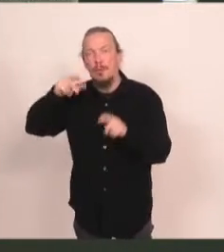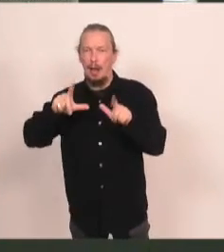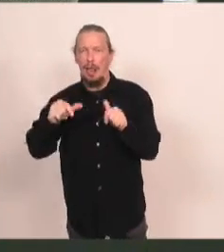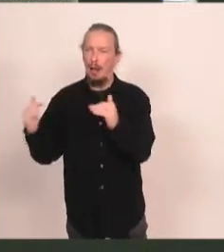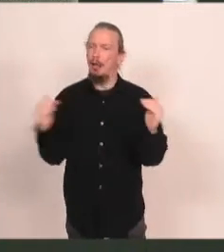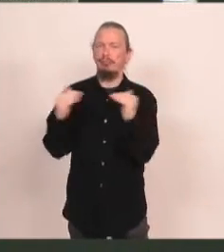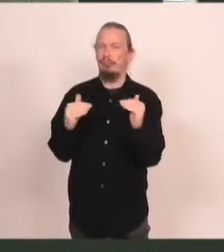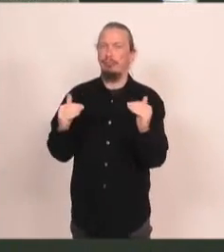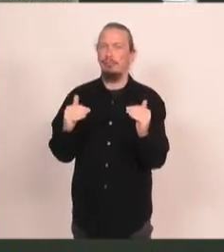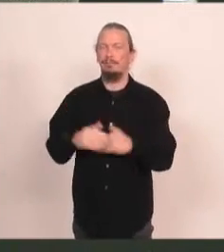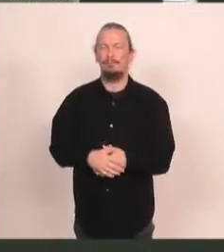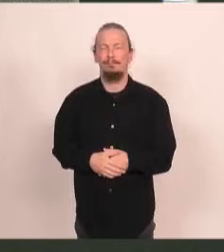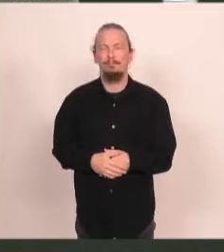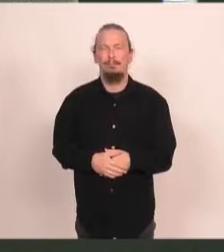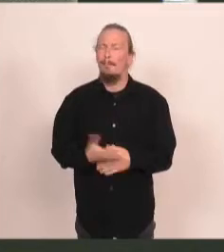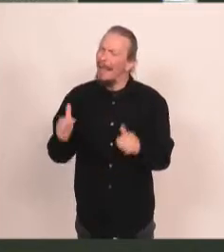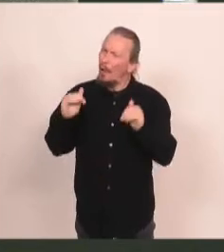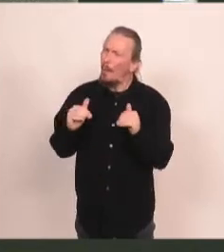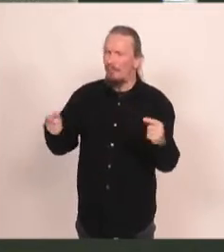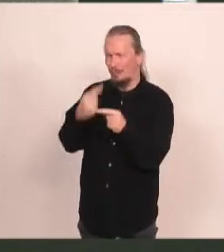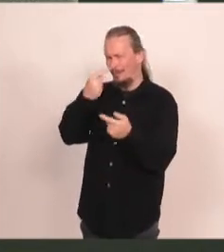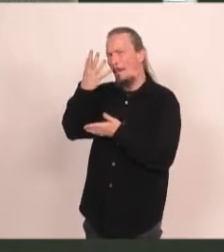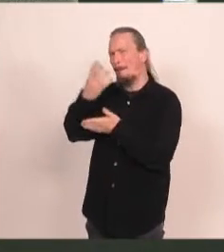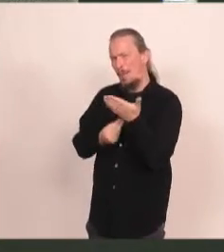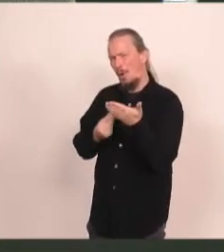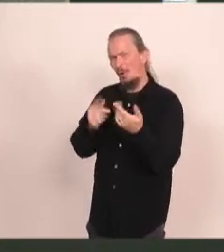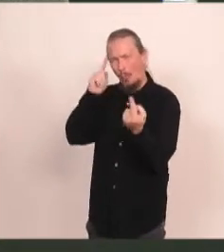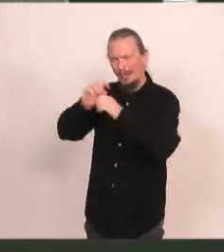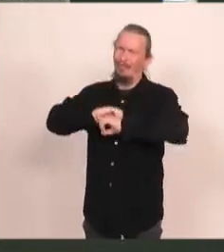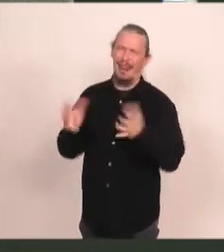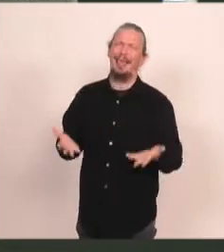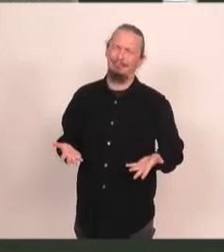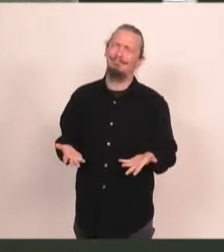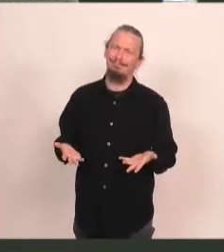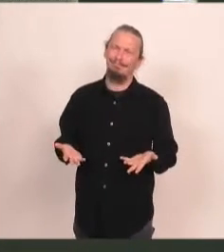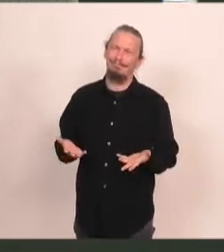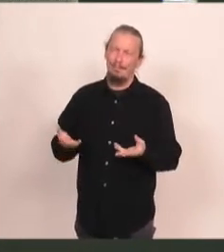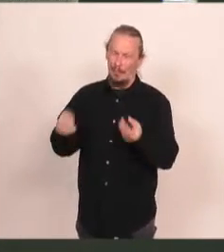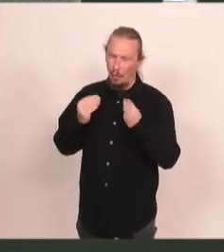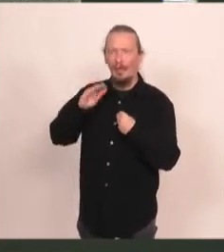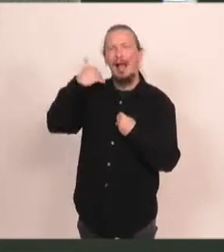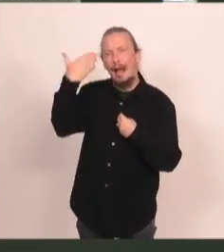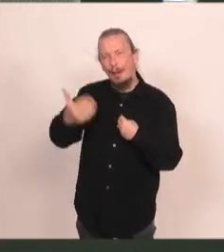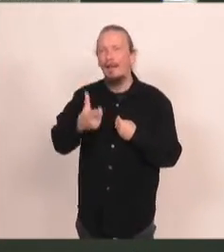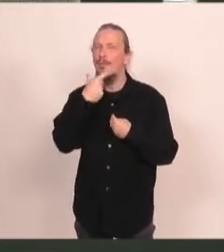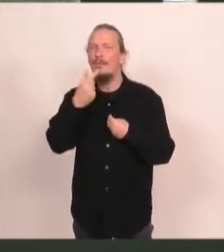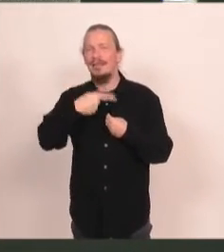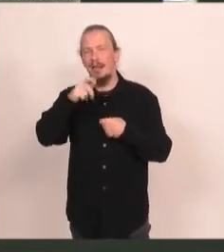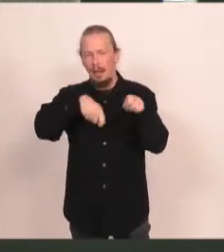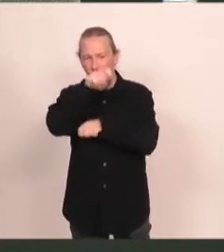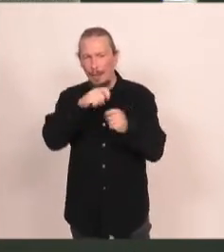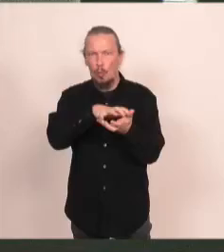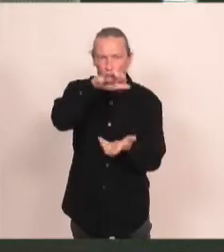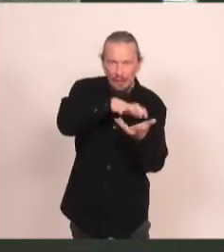l'équité. Il nous semble qu'il manque dans ce schéma peut-être des objectifs clairs qui permettraient de proposer une évaluation quantitative et